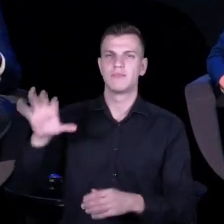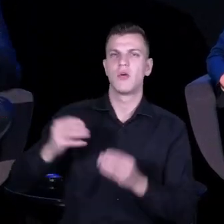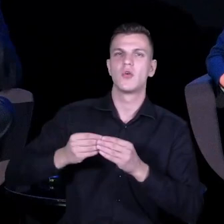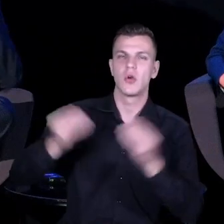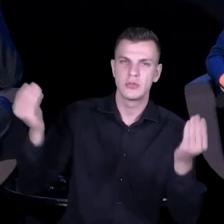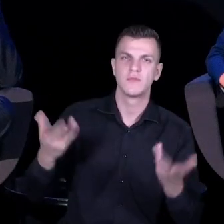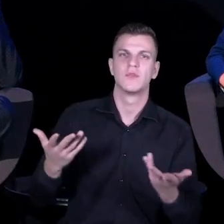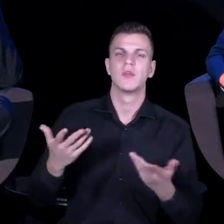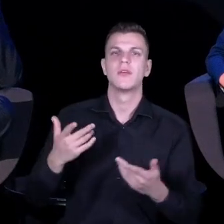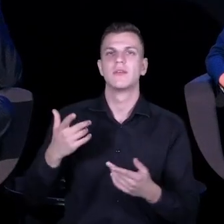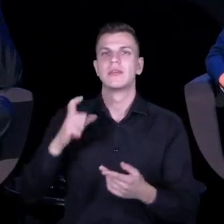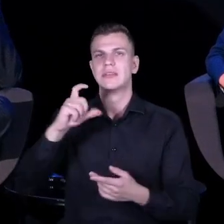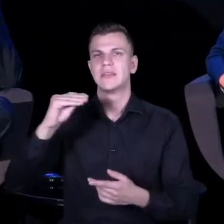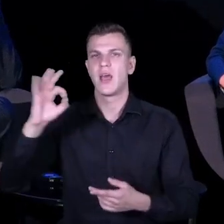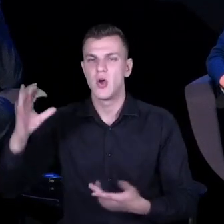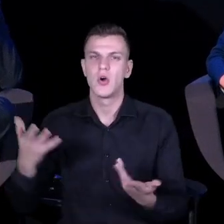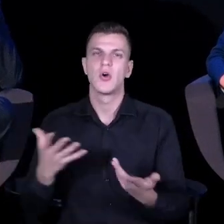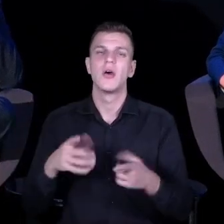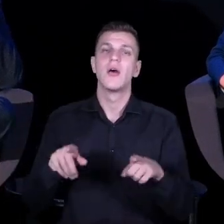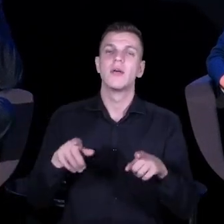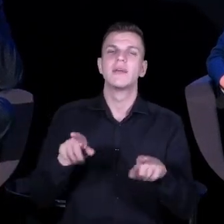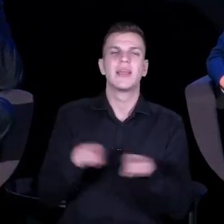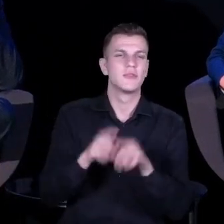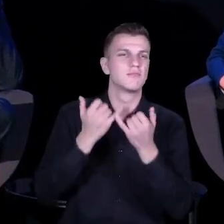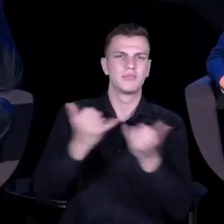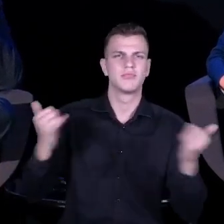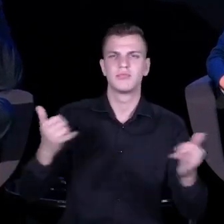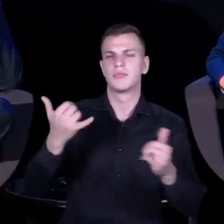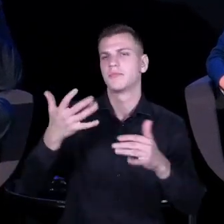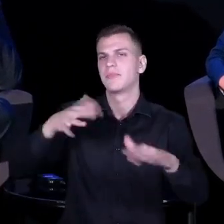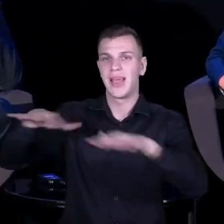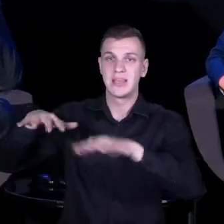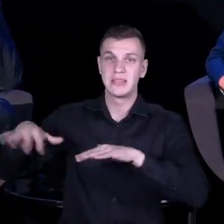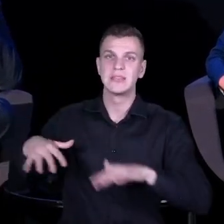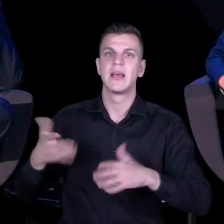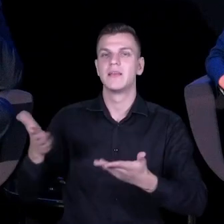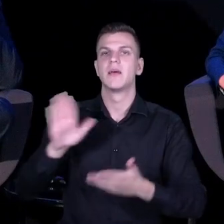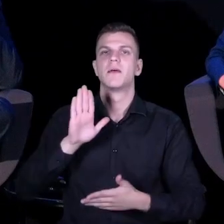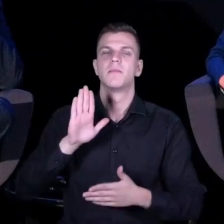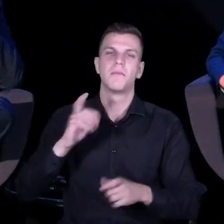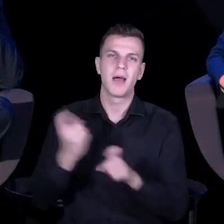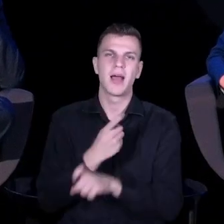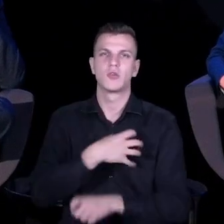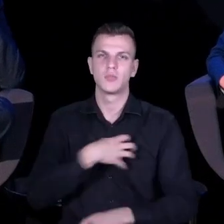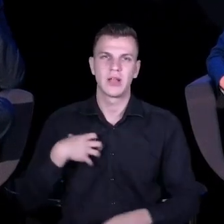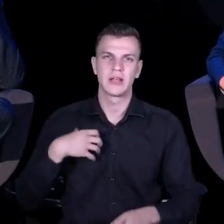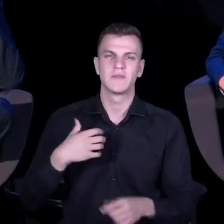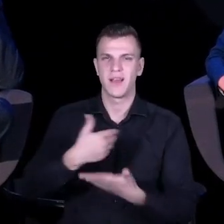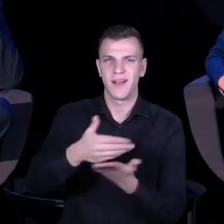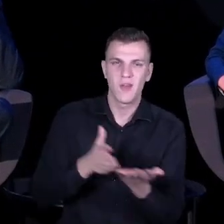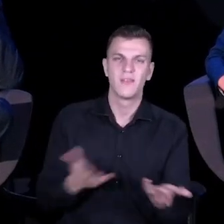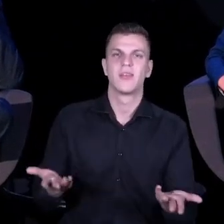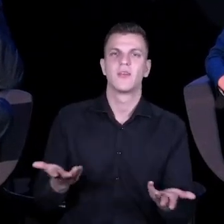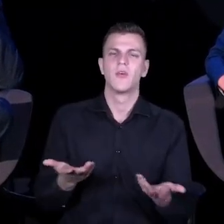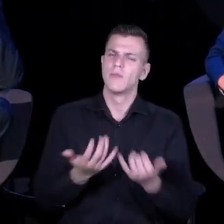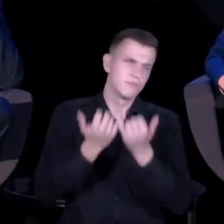kiedy mówimy o innowacjach, to przede wszystkim te instytucje, Bank Gospodarstwa Krajowego, Polski Fundusz Rozwoju, jakby